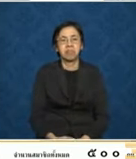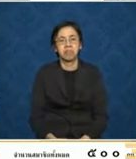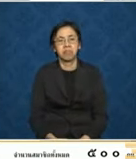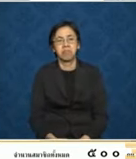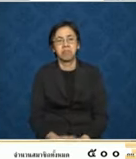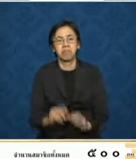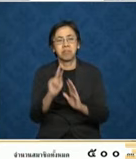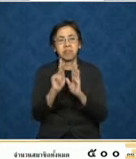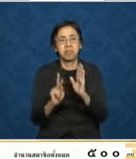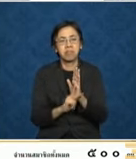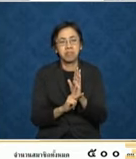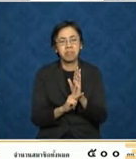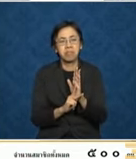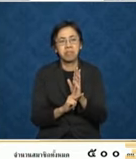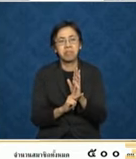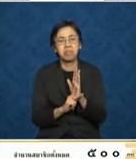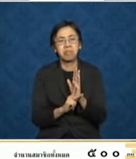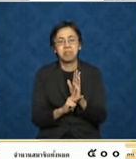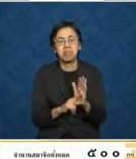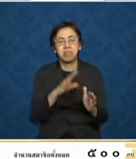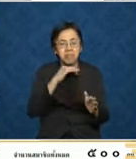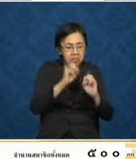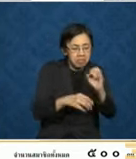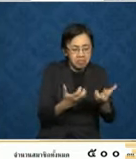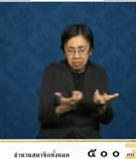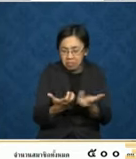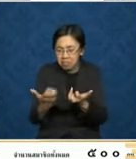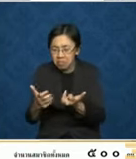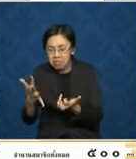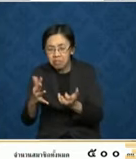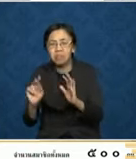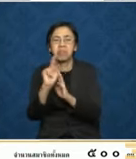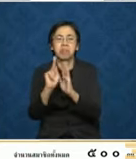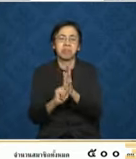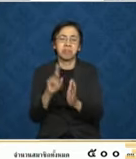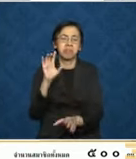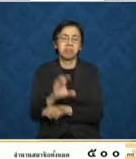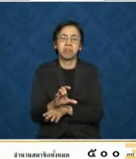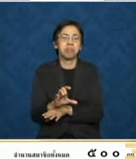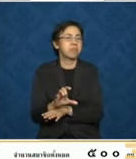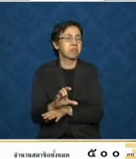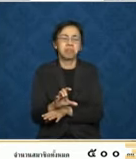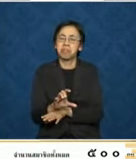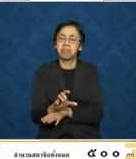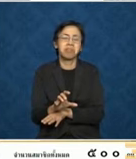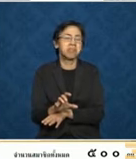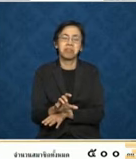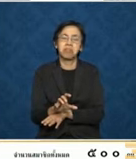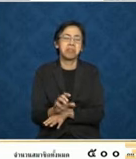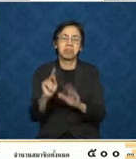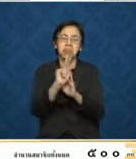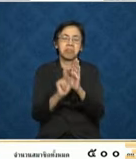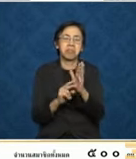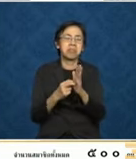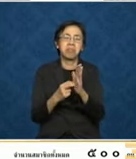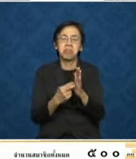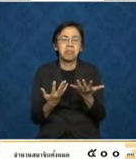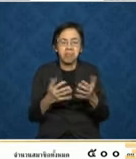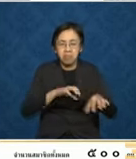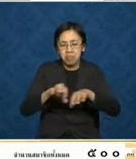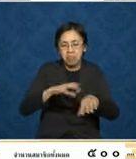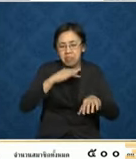ไม่มีกฎหมายที่บังคับให้แยกขยะทำให้การบังคับกฎหมายขาดประสิทธิภาพนะคะในการ